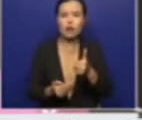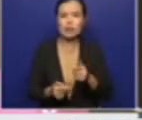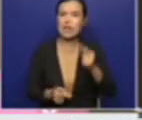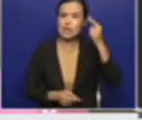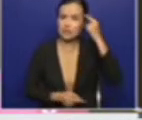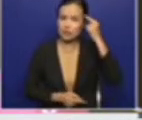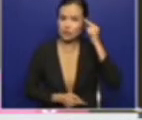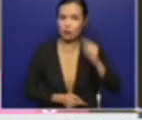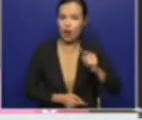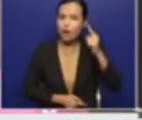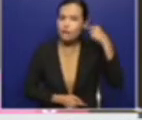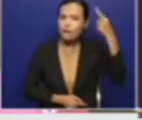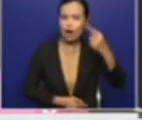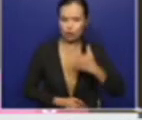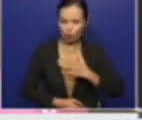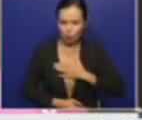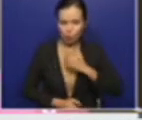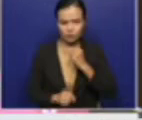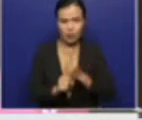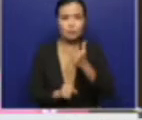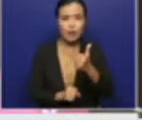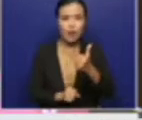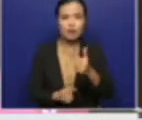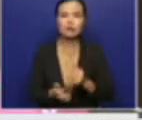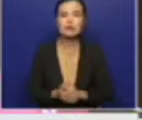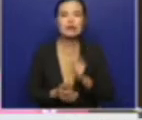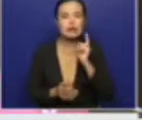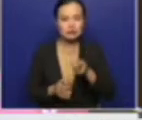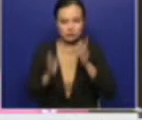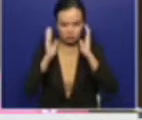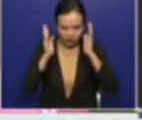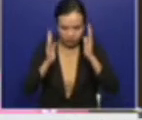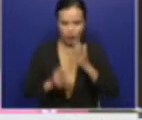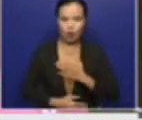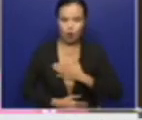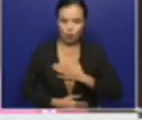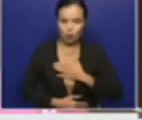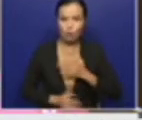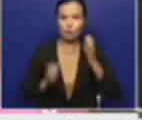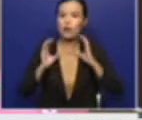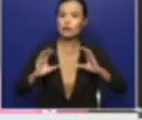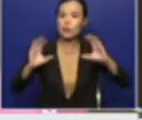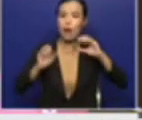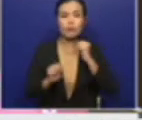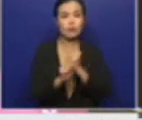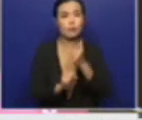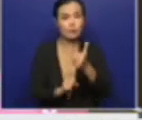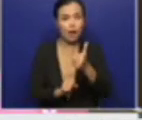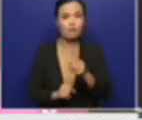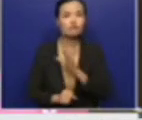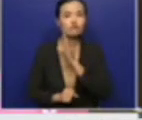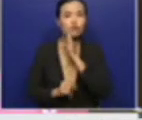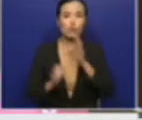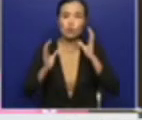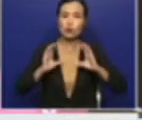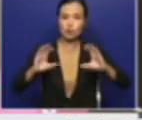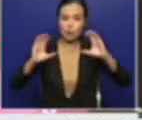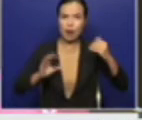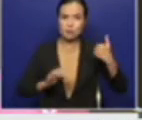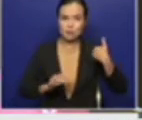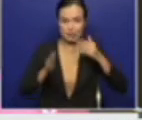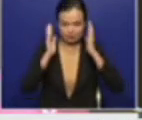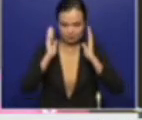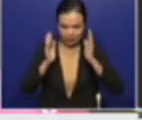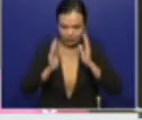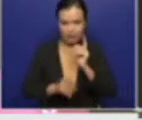ใฝ่ฝันของผมไม่ได้เกินความตั้งใจของรัฐบาลถ้ารัฐบาลมีความตั้ง